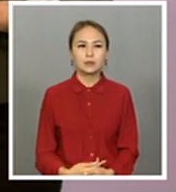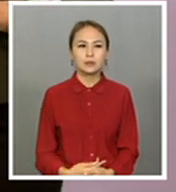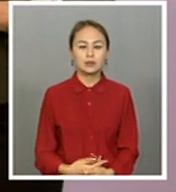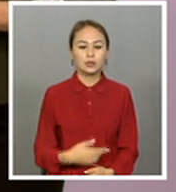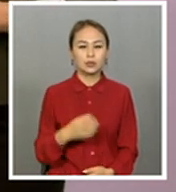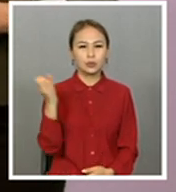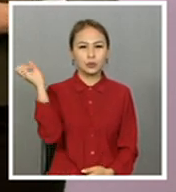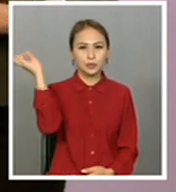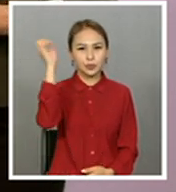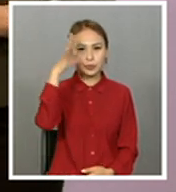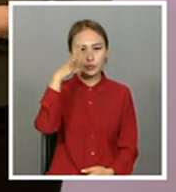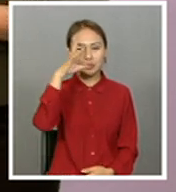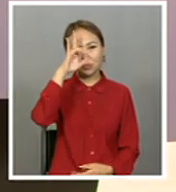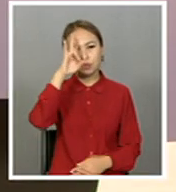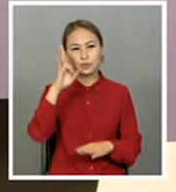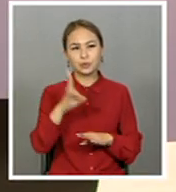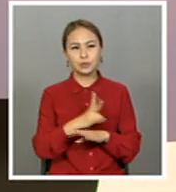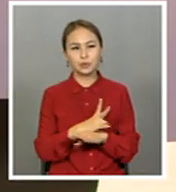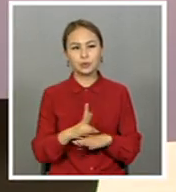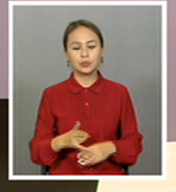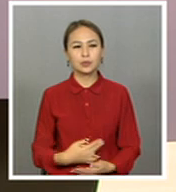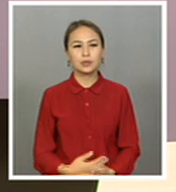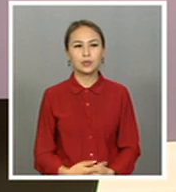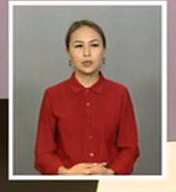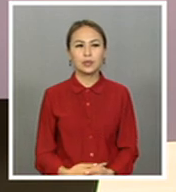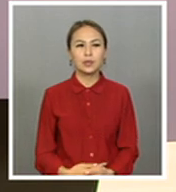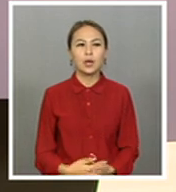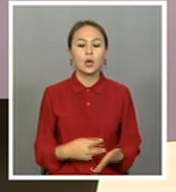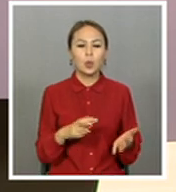Күні, түні.